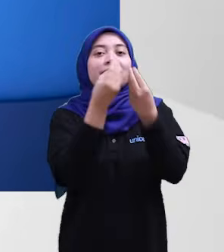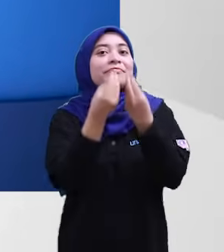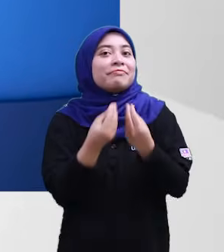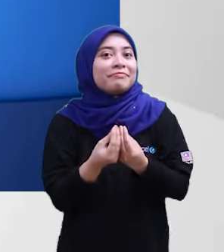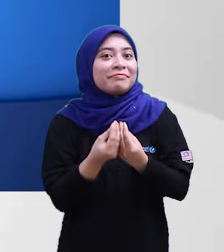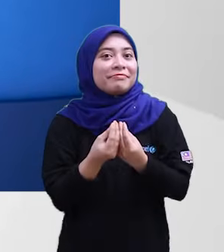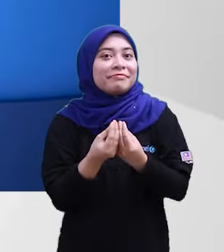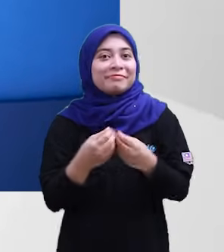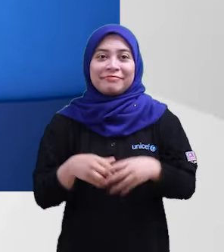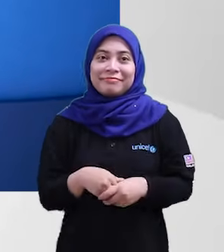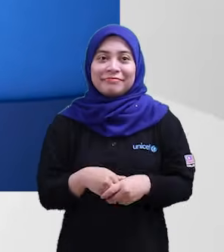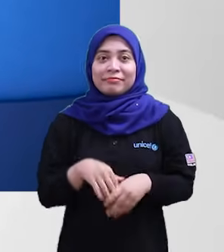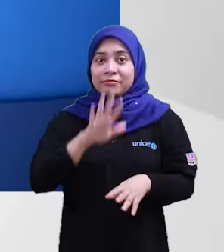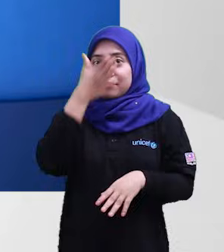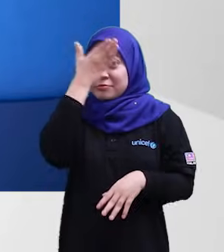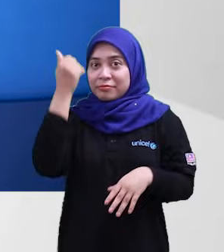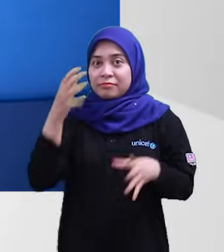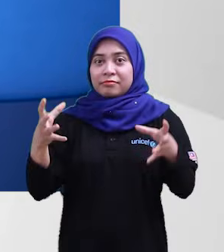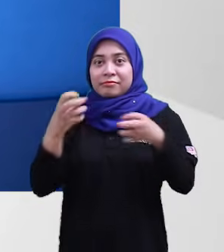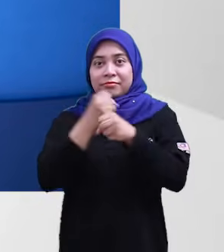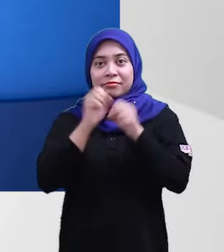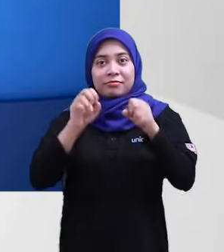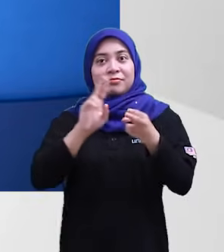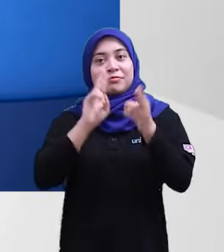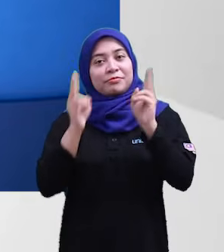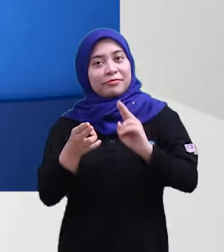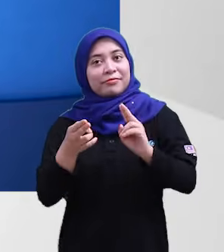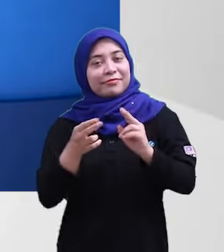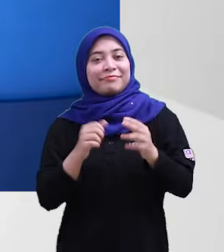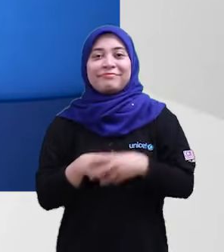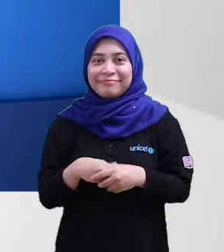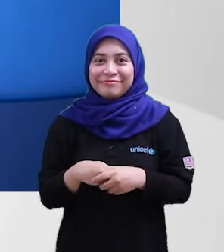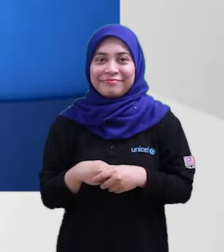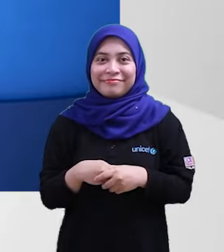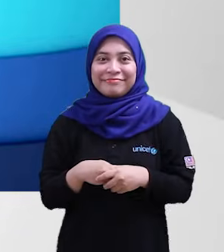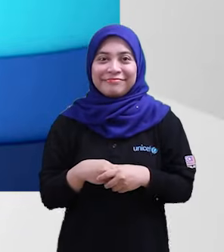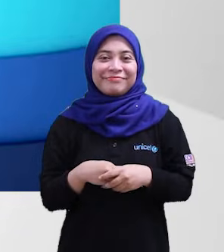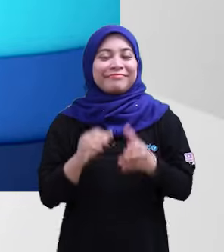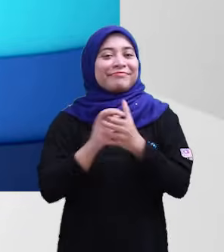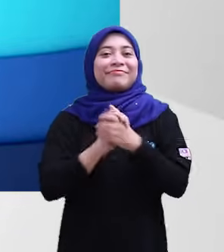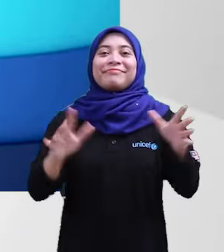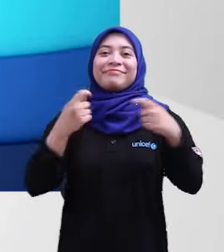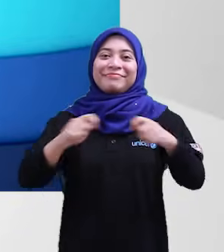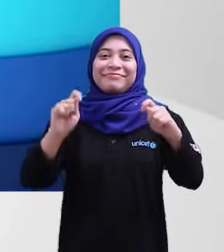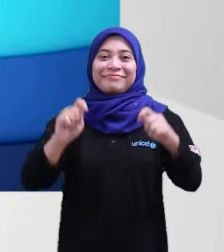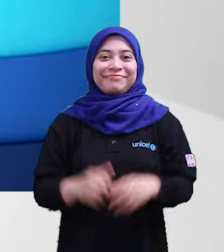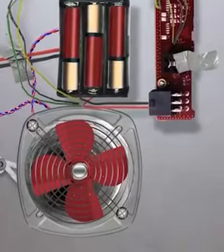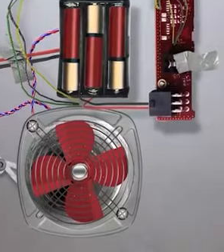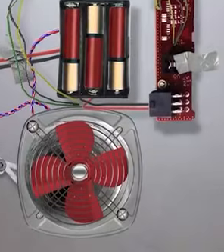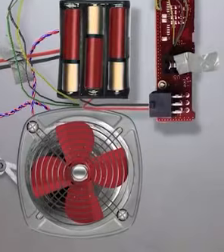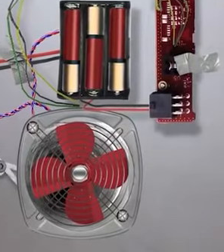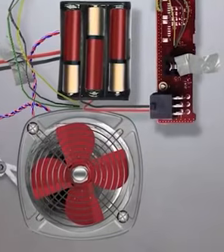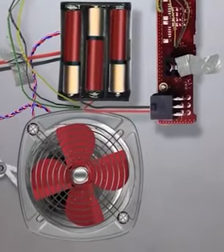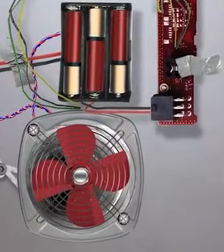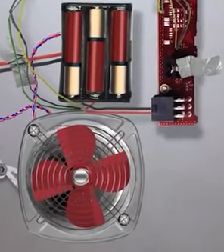jumlah BMI mereka. Jangan lupa untuk seragamkan jenis pemboleh ubah yang digunakan. Selamat mencuba!